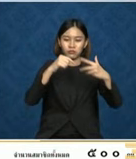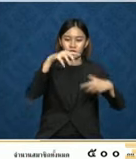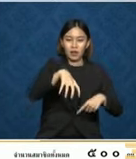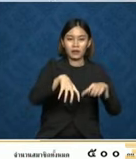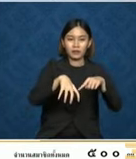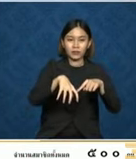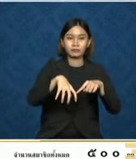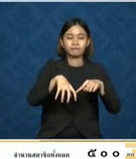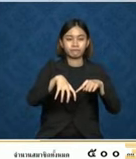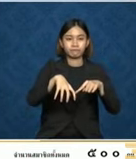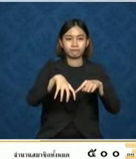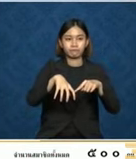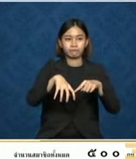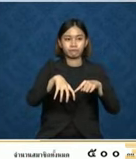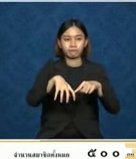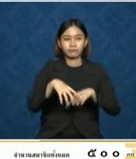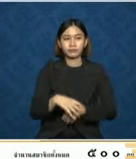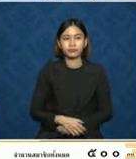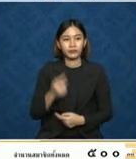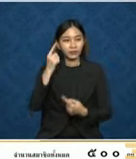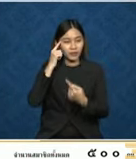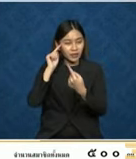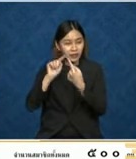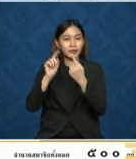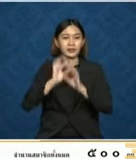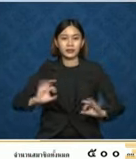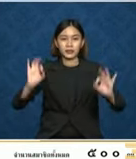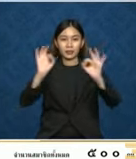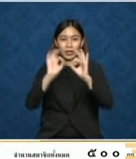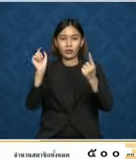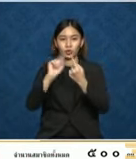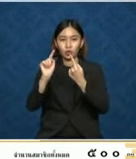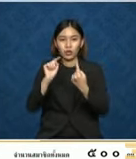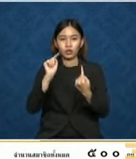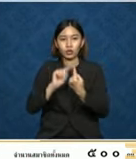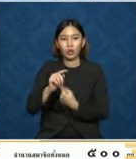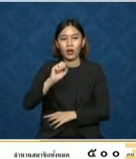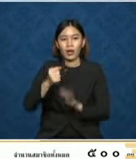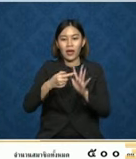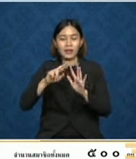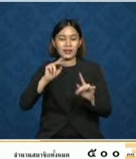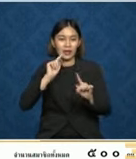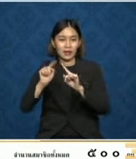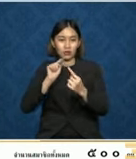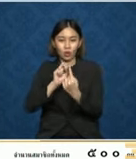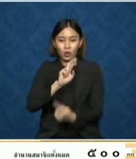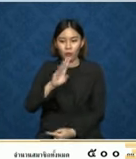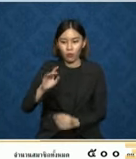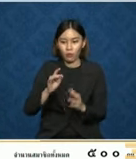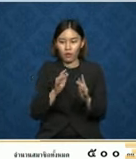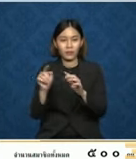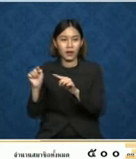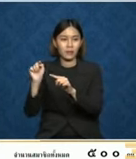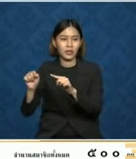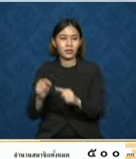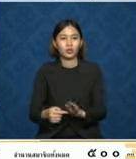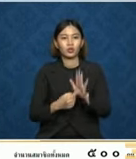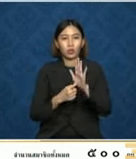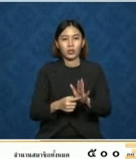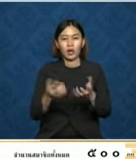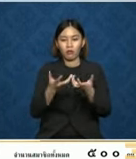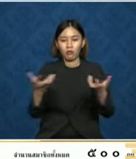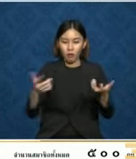บ waste to energyที่ต้องคำนึงถึงมากไปกว่านั้นครับก็คือเรื่องของมวลสารต่างๆที่เข้าสู่ระบบแล้วก็ออกจากระบบเช่นเท่าวั